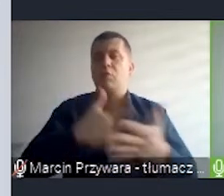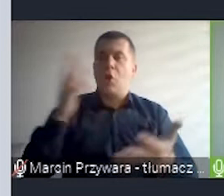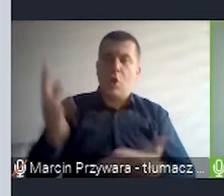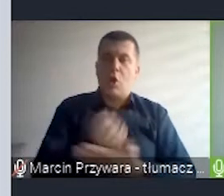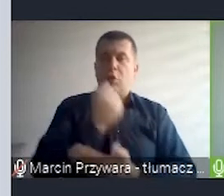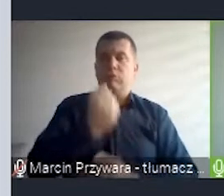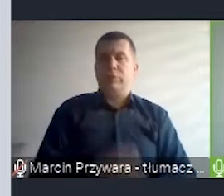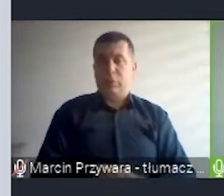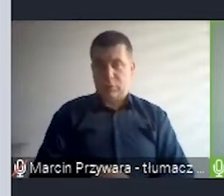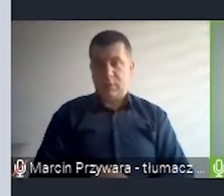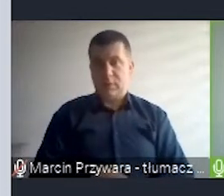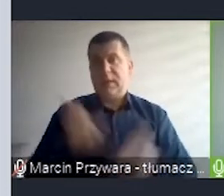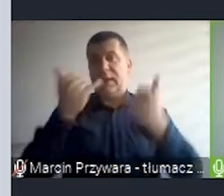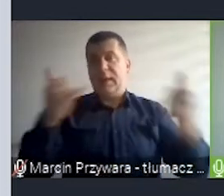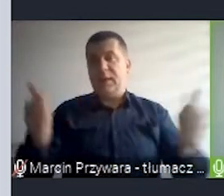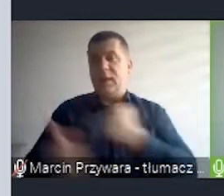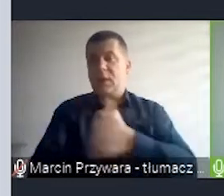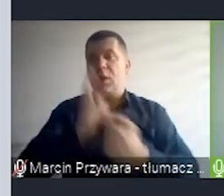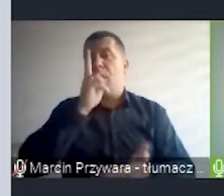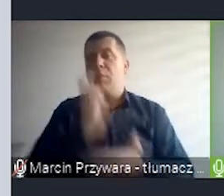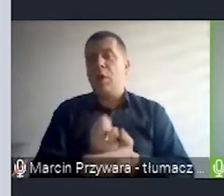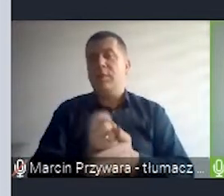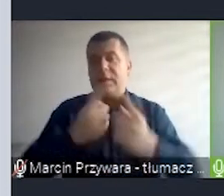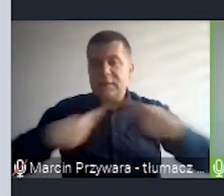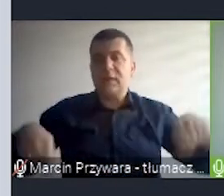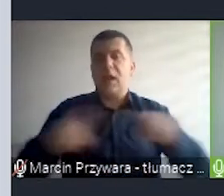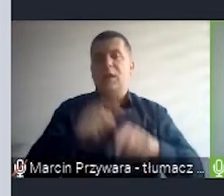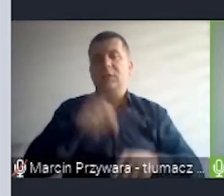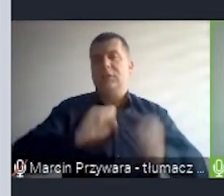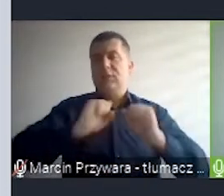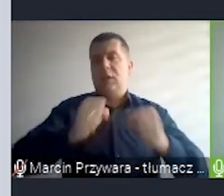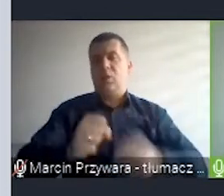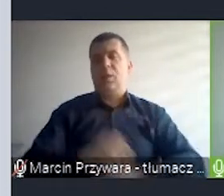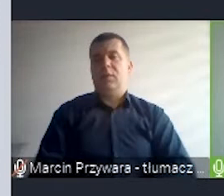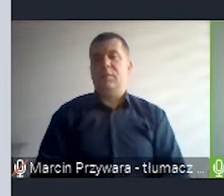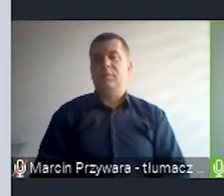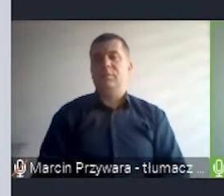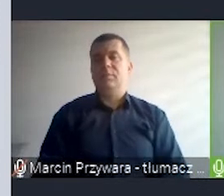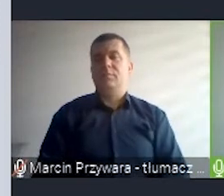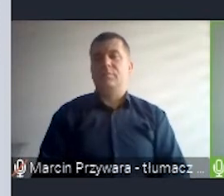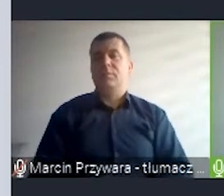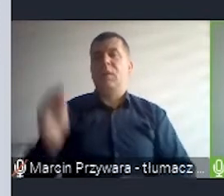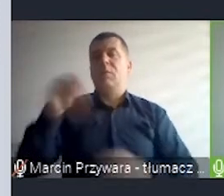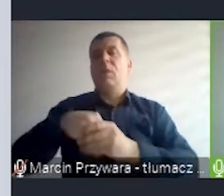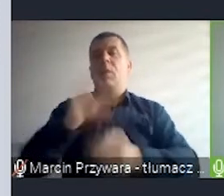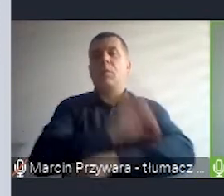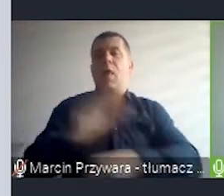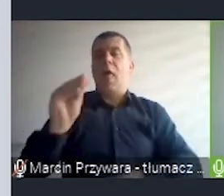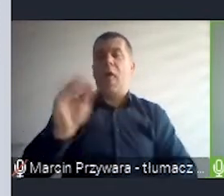odbioru, inne dokumenty potwierdzające zrealizowanie określonych działań. Natomiast w projektach